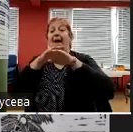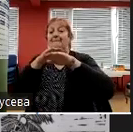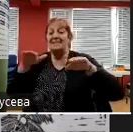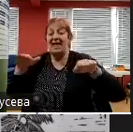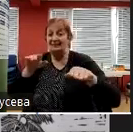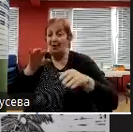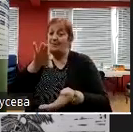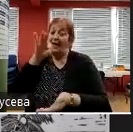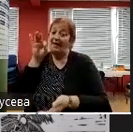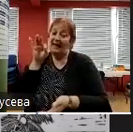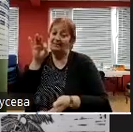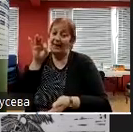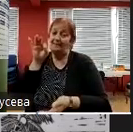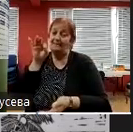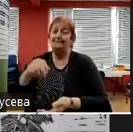да изберете.